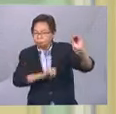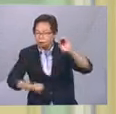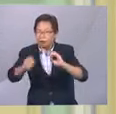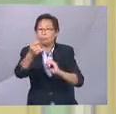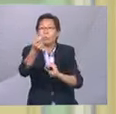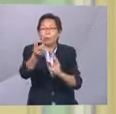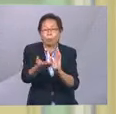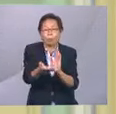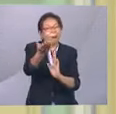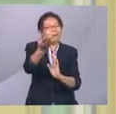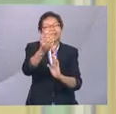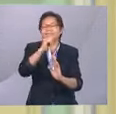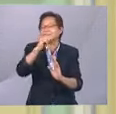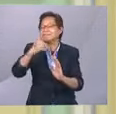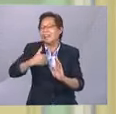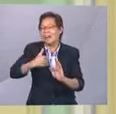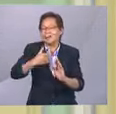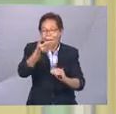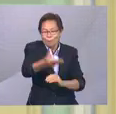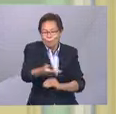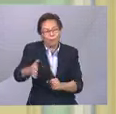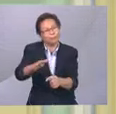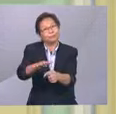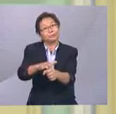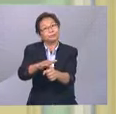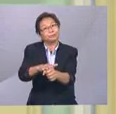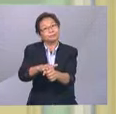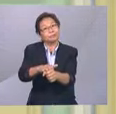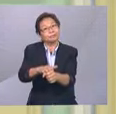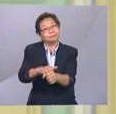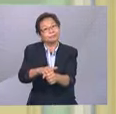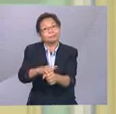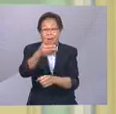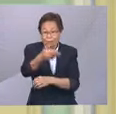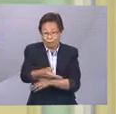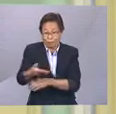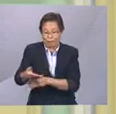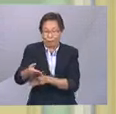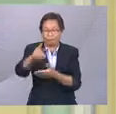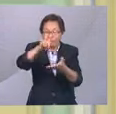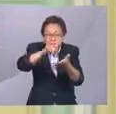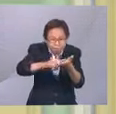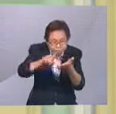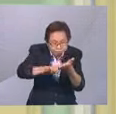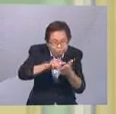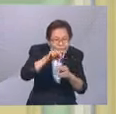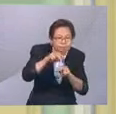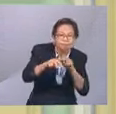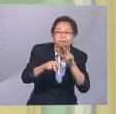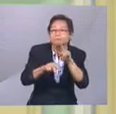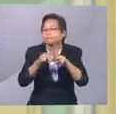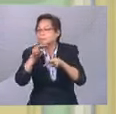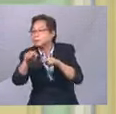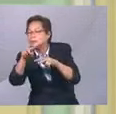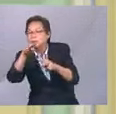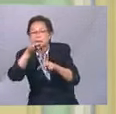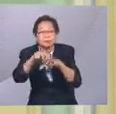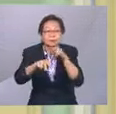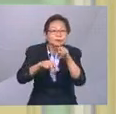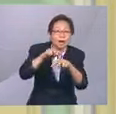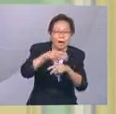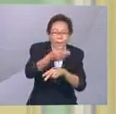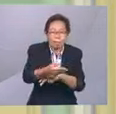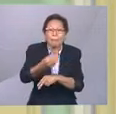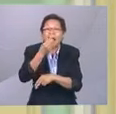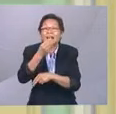kenaikan harga dan bakalan mencukupi antara barangan yang dipantau termasuklah barang makanan